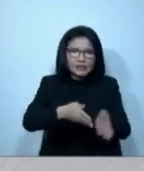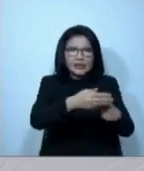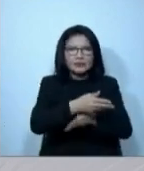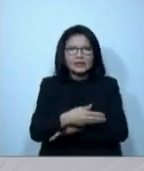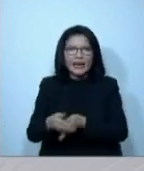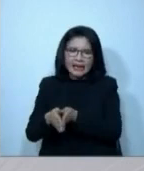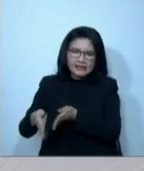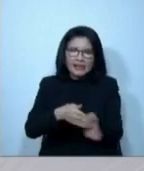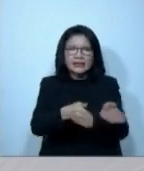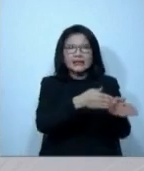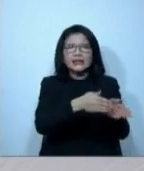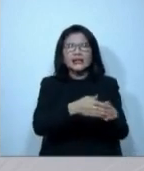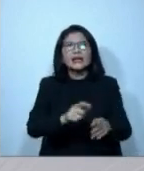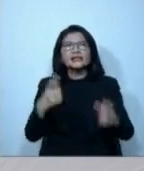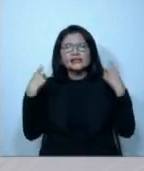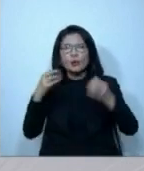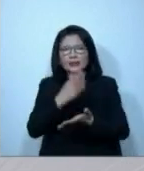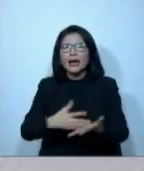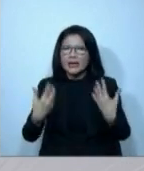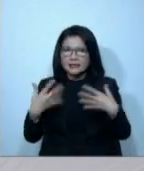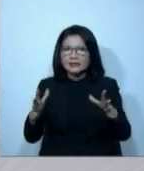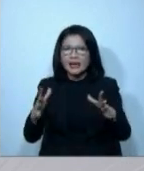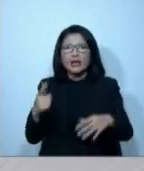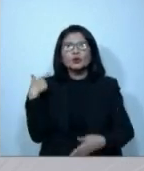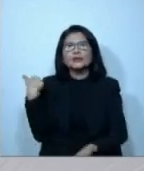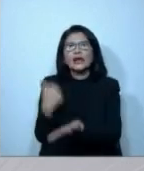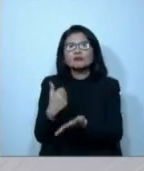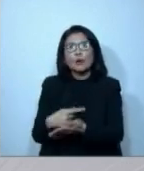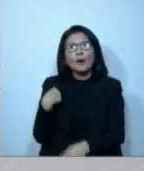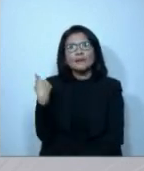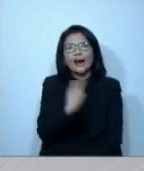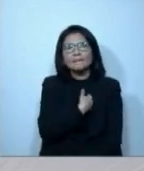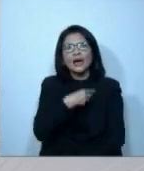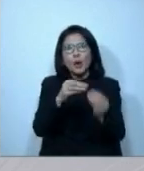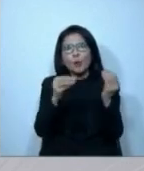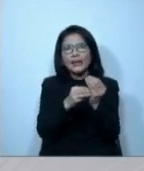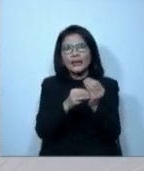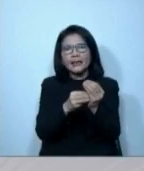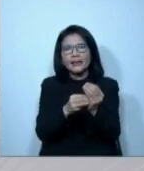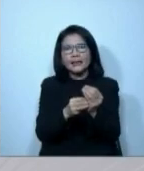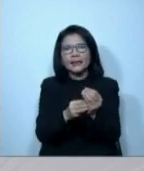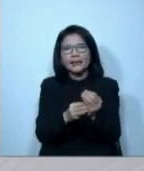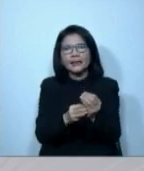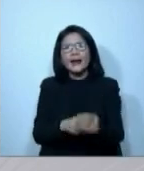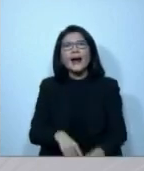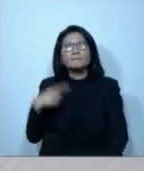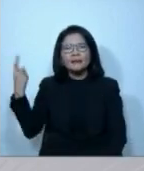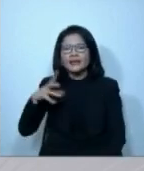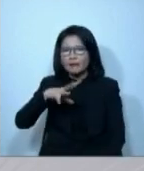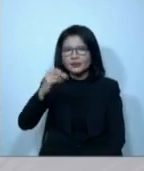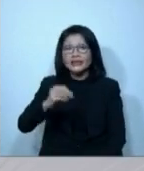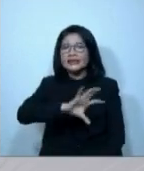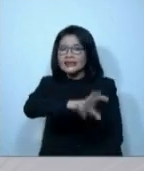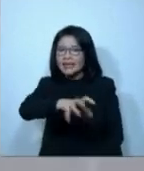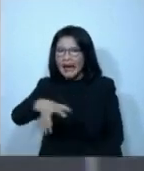Tengah, saya bereskan, Pak. Karena itu bentuk tanggung jawab kami sebagai wakil pemerintah pusat di daerah, dan kami tahu posisi